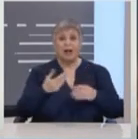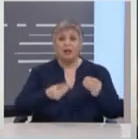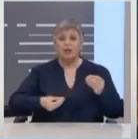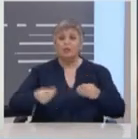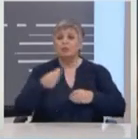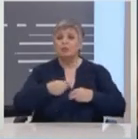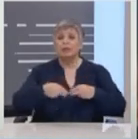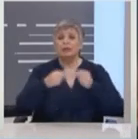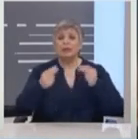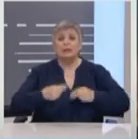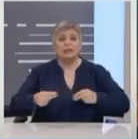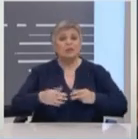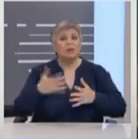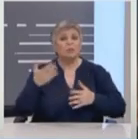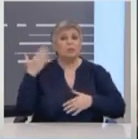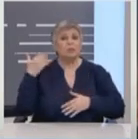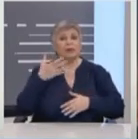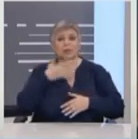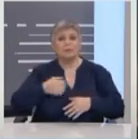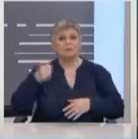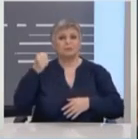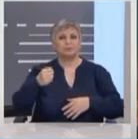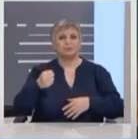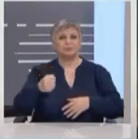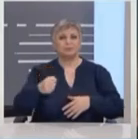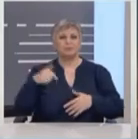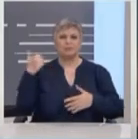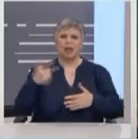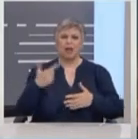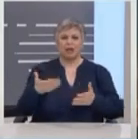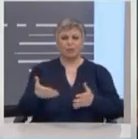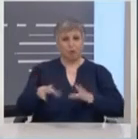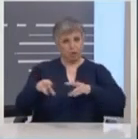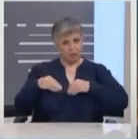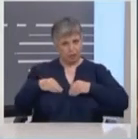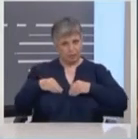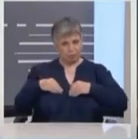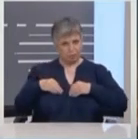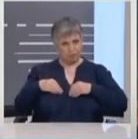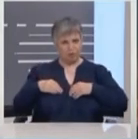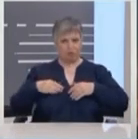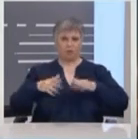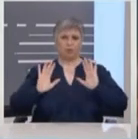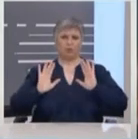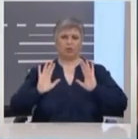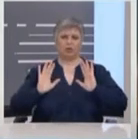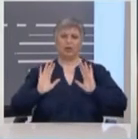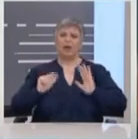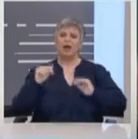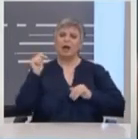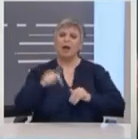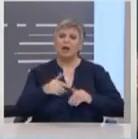και ο Αρχιεπίσκοπος της Κύπρου, είναι να μην υπάρχει λύση με αυτούς τους όρους. Και αυτό το επιτύχαμε με